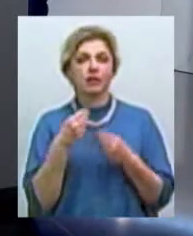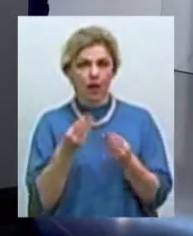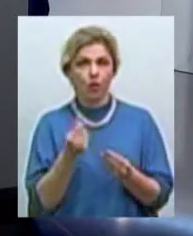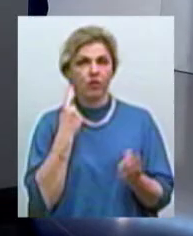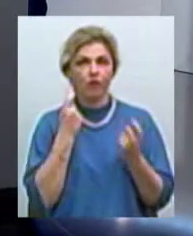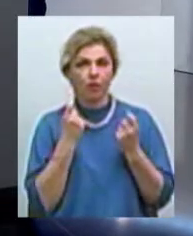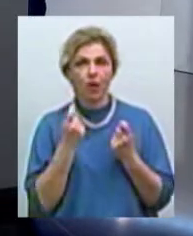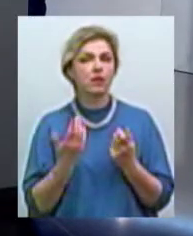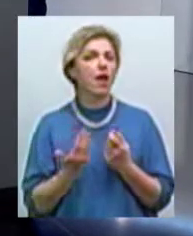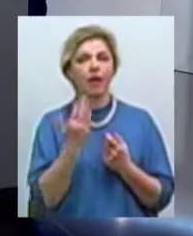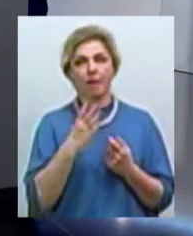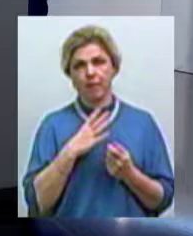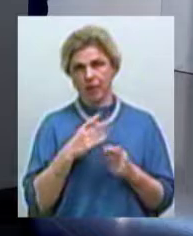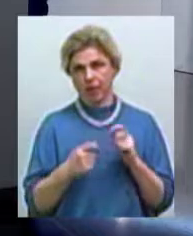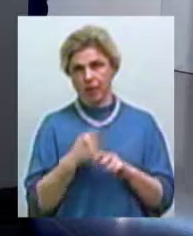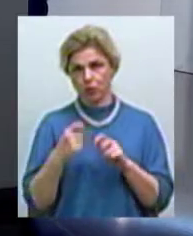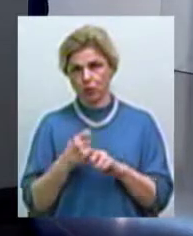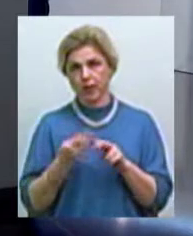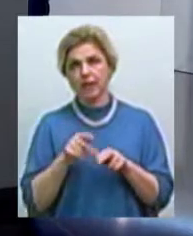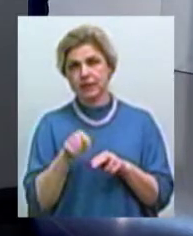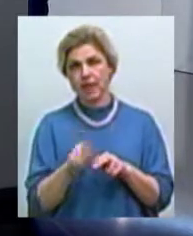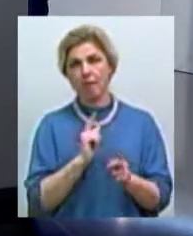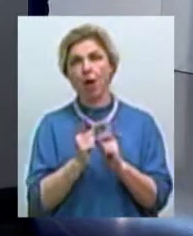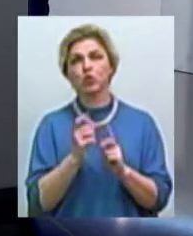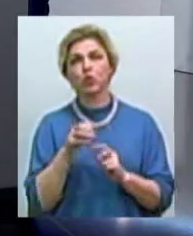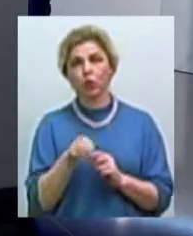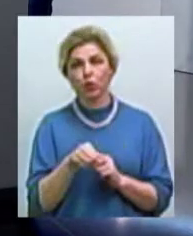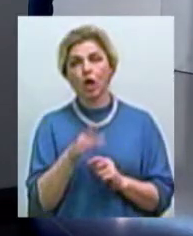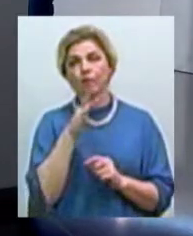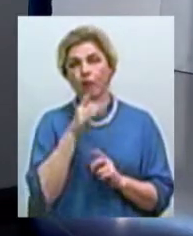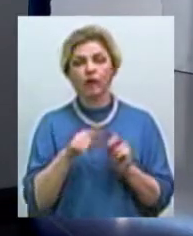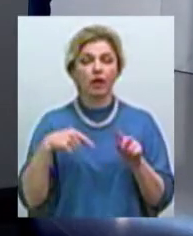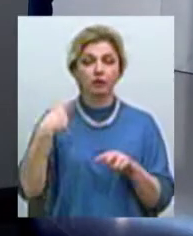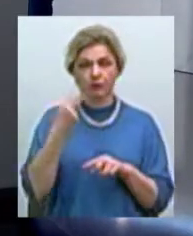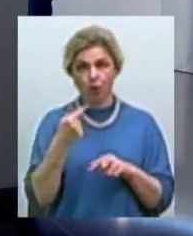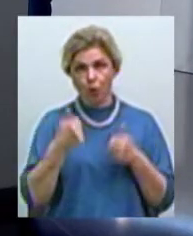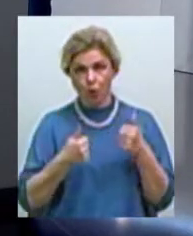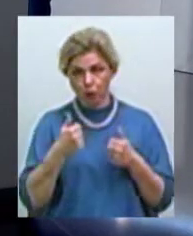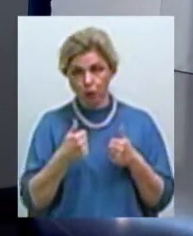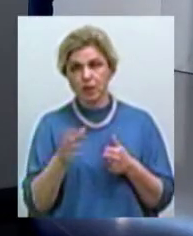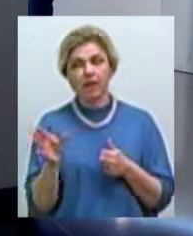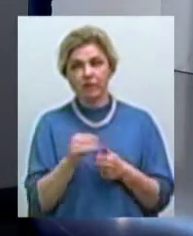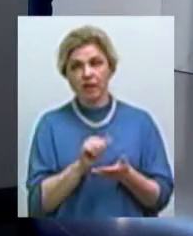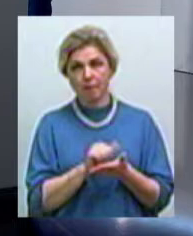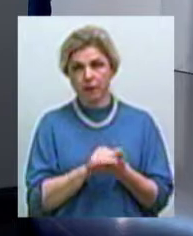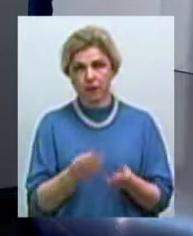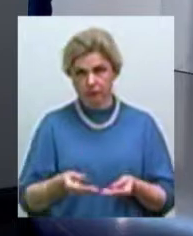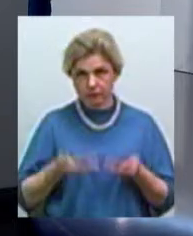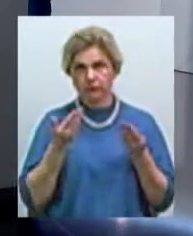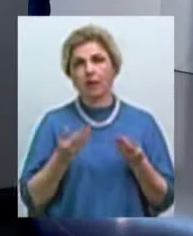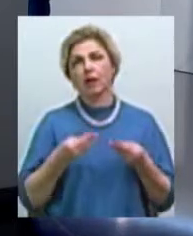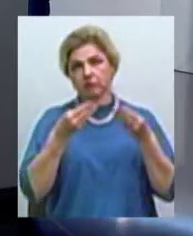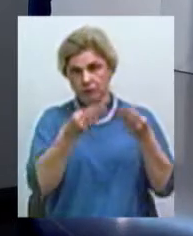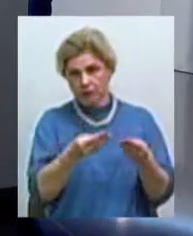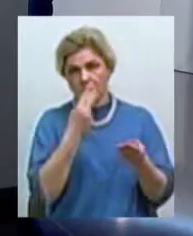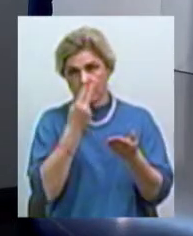інформацію, які були в нього порушення на цьому маршруті. І при проходженні наступного конкурсу це всі матеріали піднімаються, дивляться і